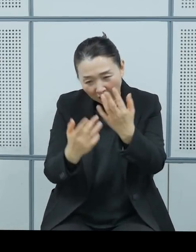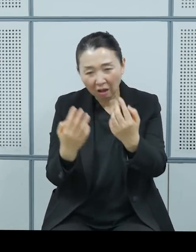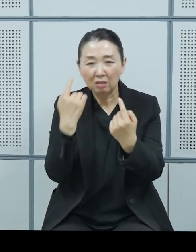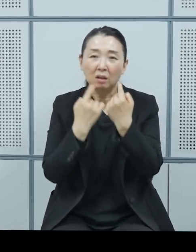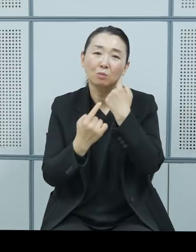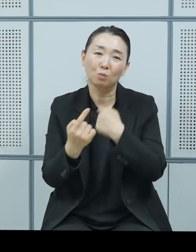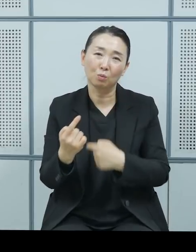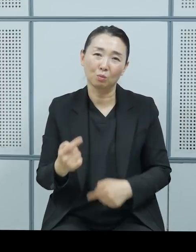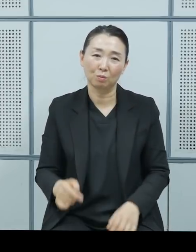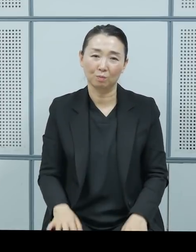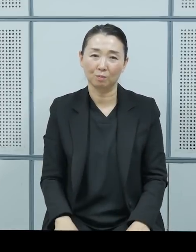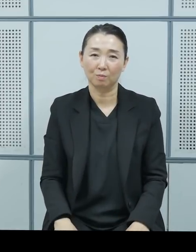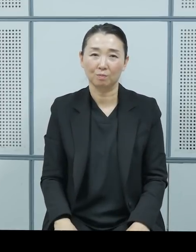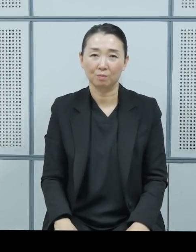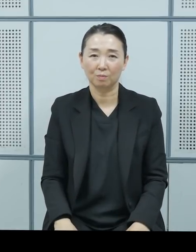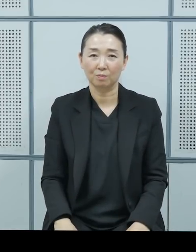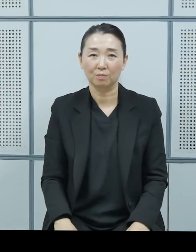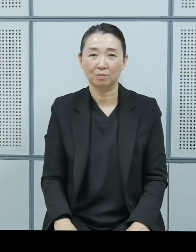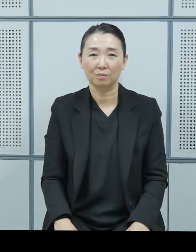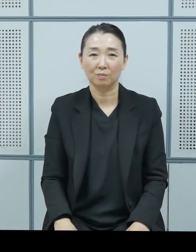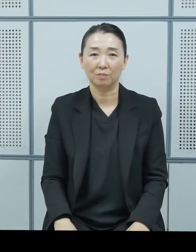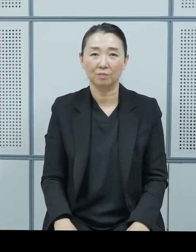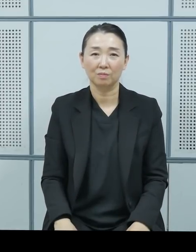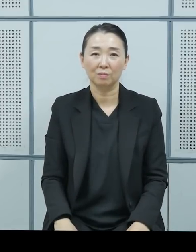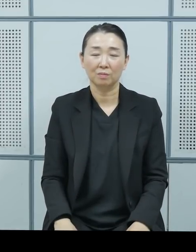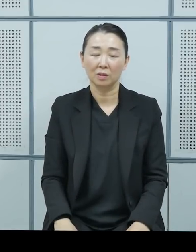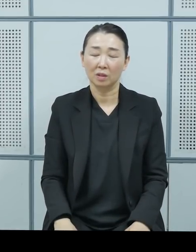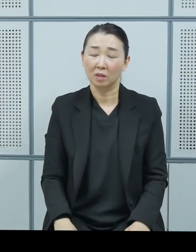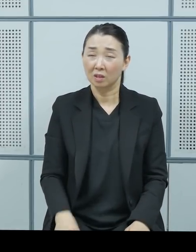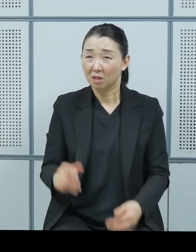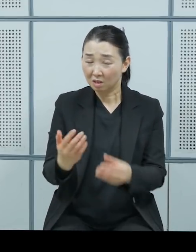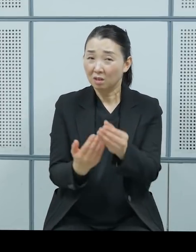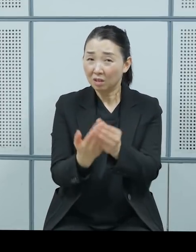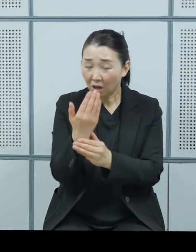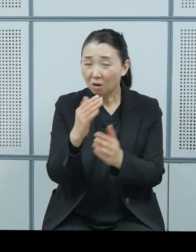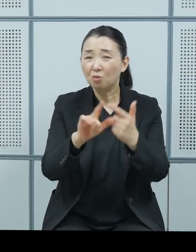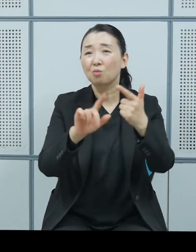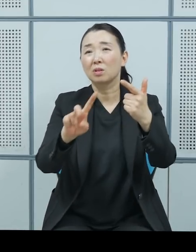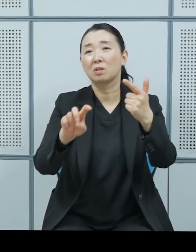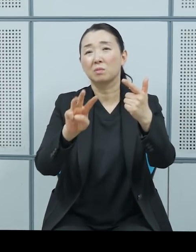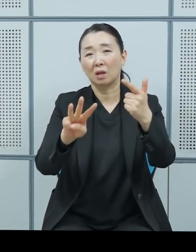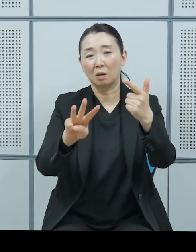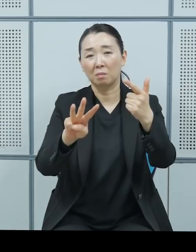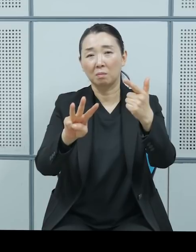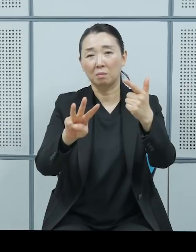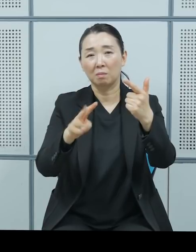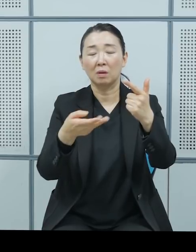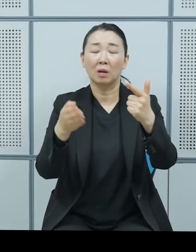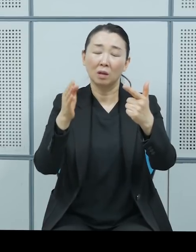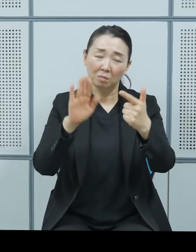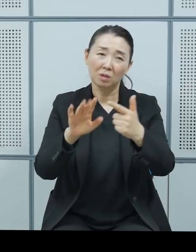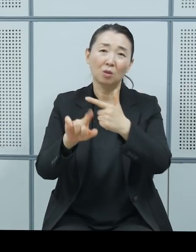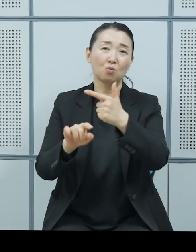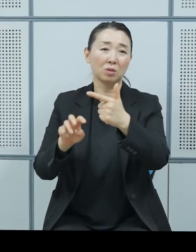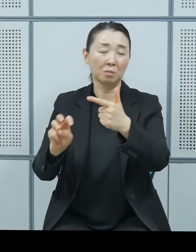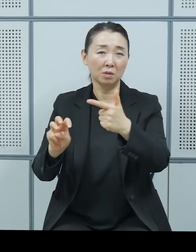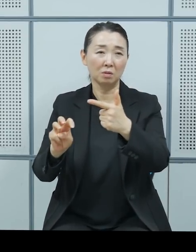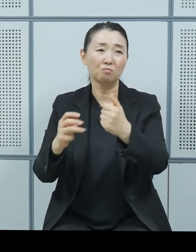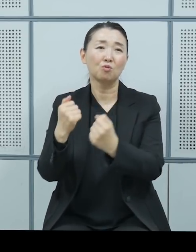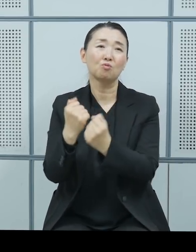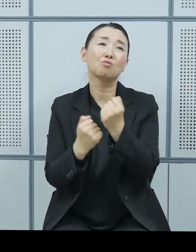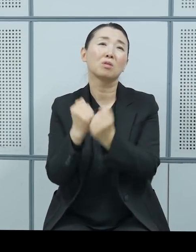그러니까 그 일이 6월 23일 날 일어났는데 6월 30일 날 수련회 설교를 해야